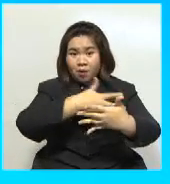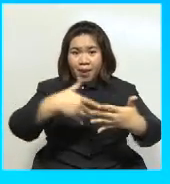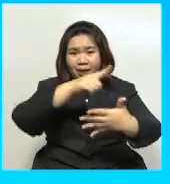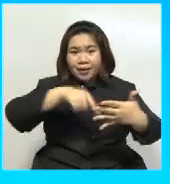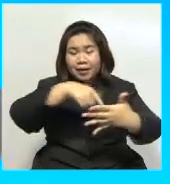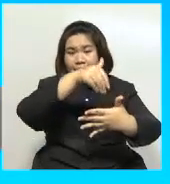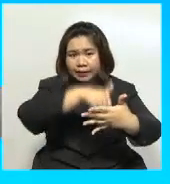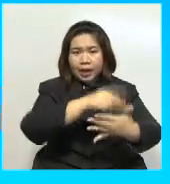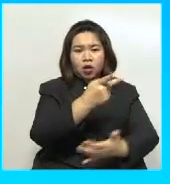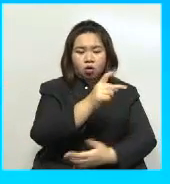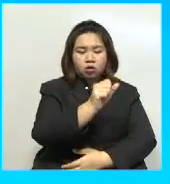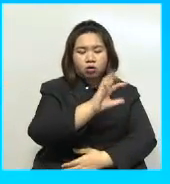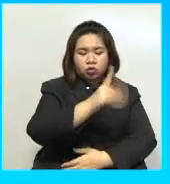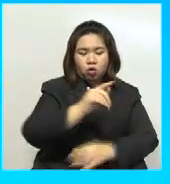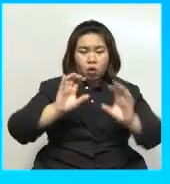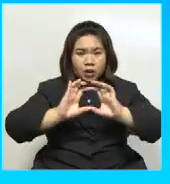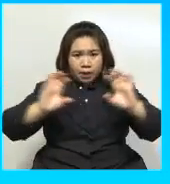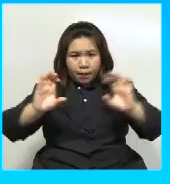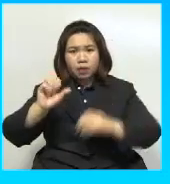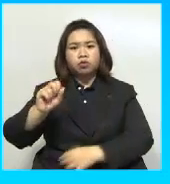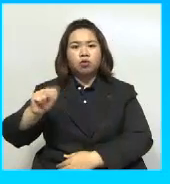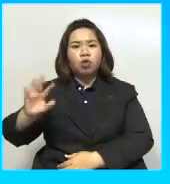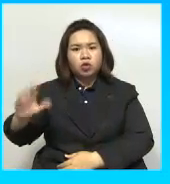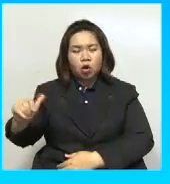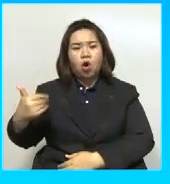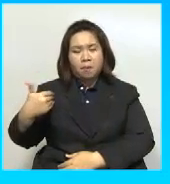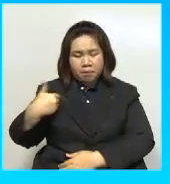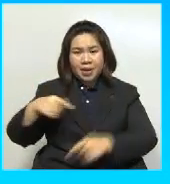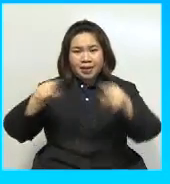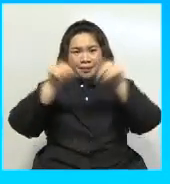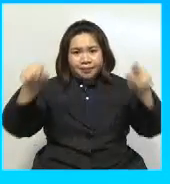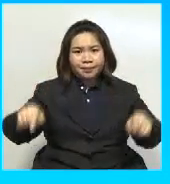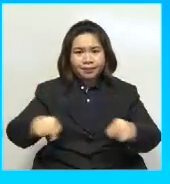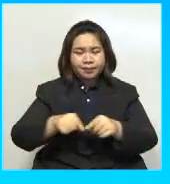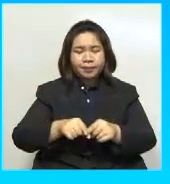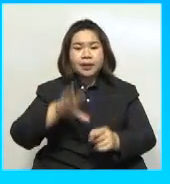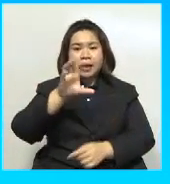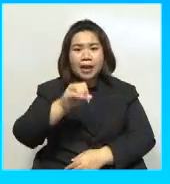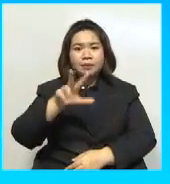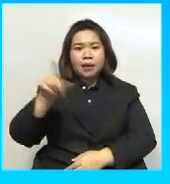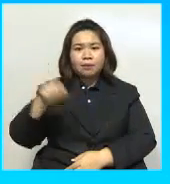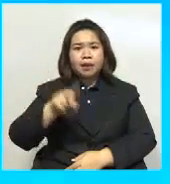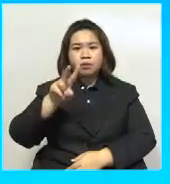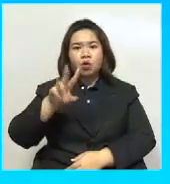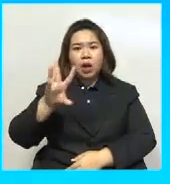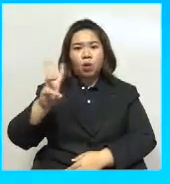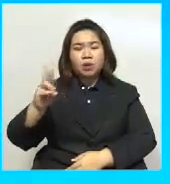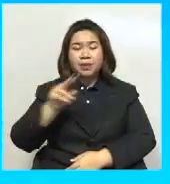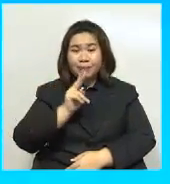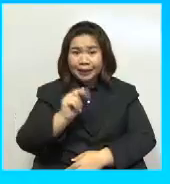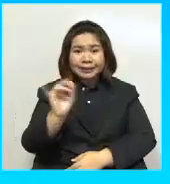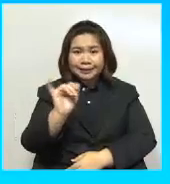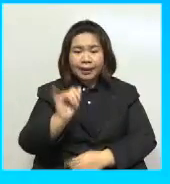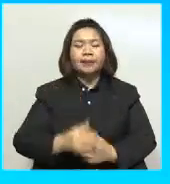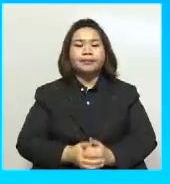ระหว่างคสช.รัฐบาลและสนช.ตามคำสั่งคสช.ที่53/2560อันนี้ยังไม่มีกำหนดการนะคะ